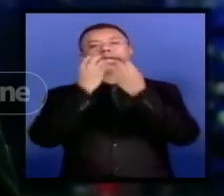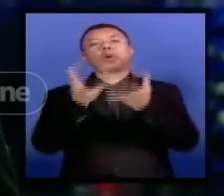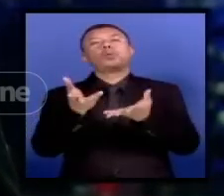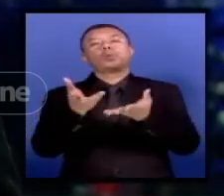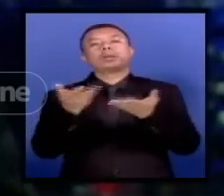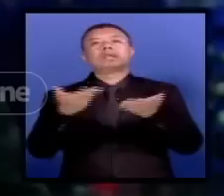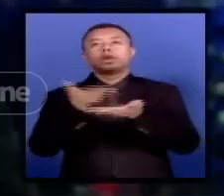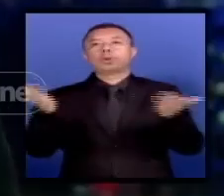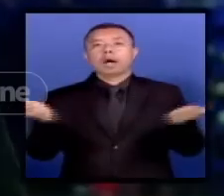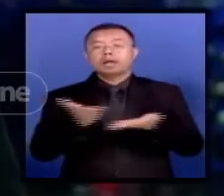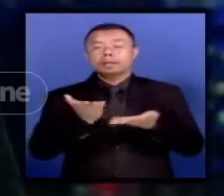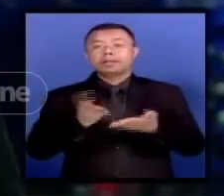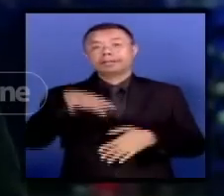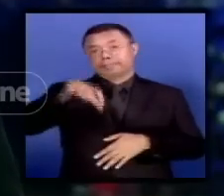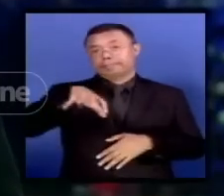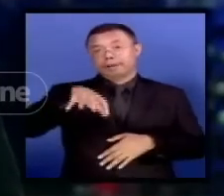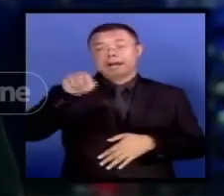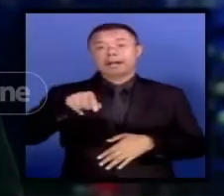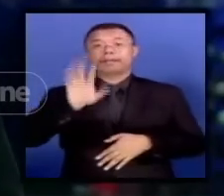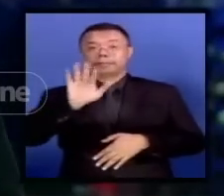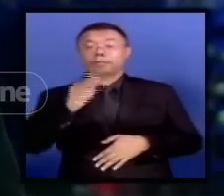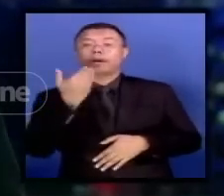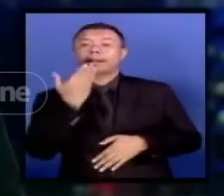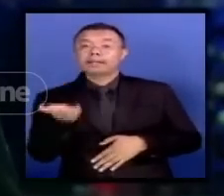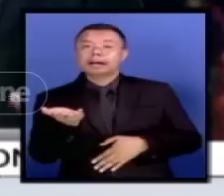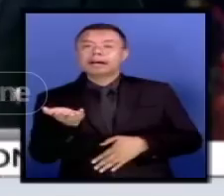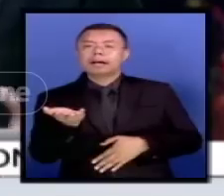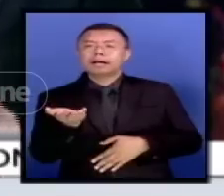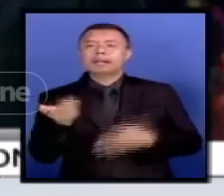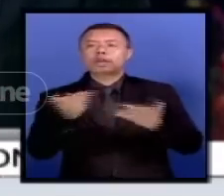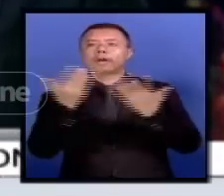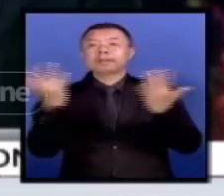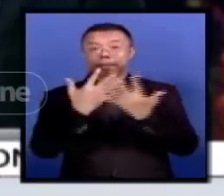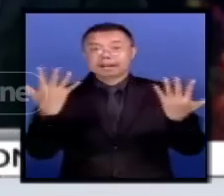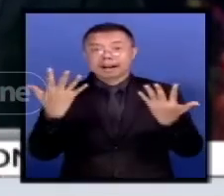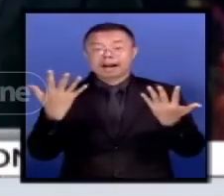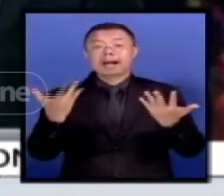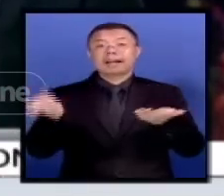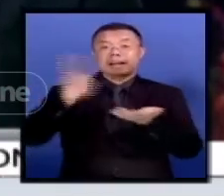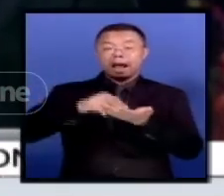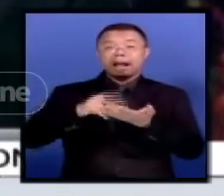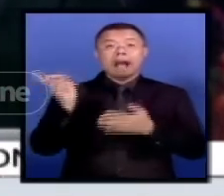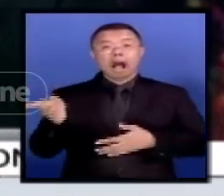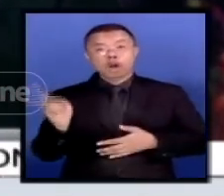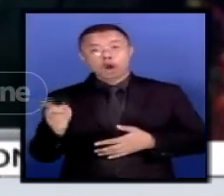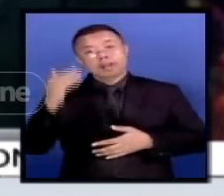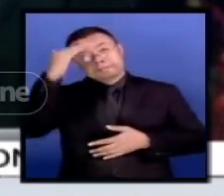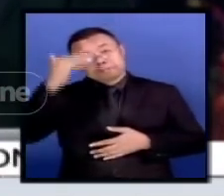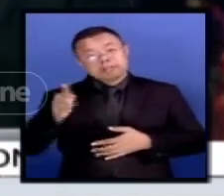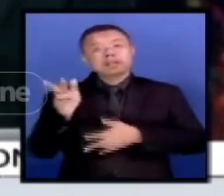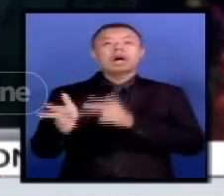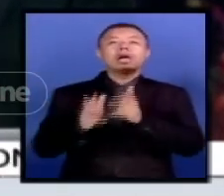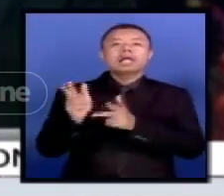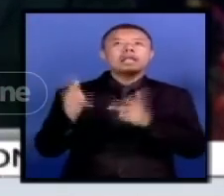situasi terkini di lokasi. Syahda, bagaimana situasi masyarakat yang menggunakan transportasi publik pagi ini? Apakah